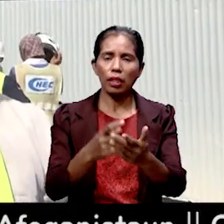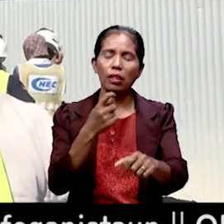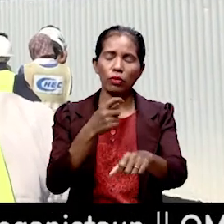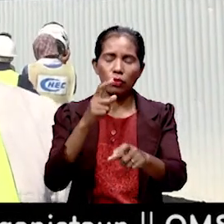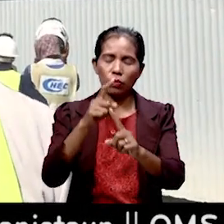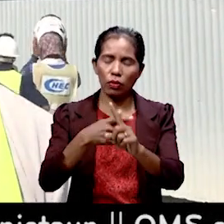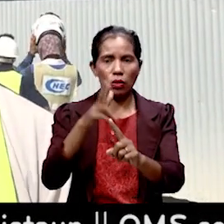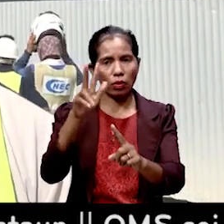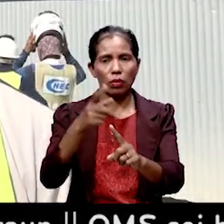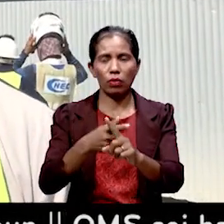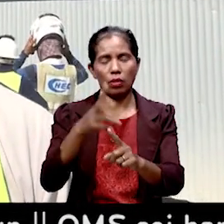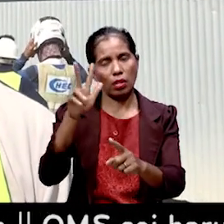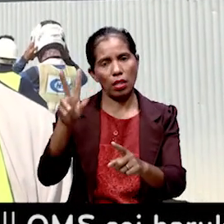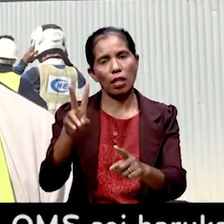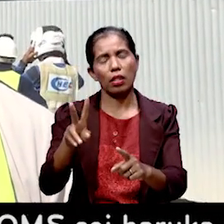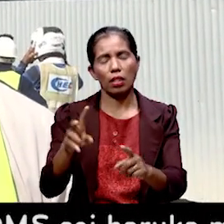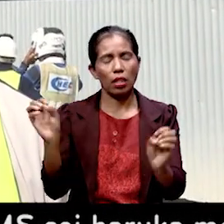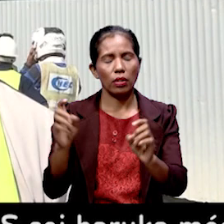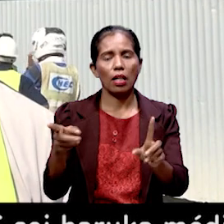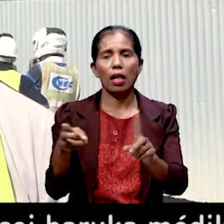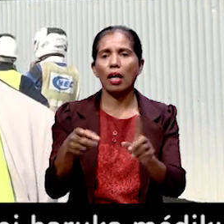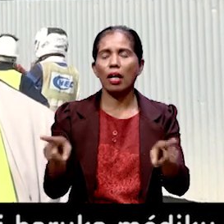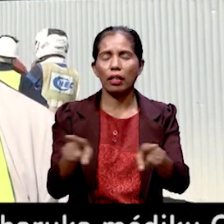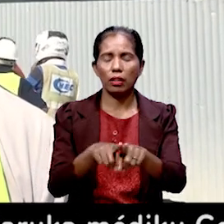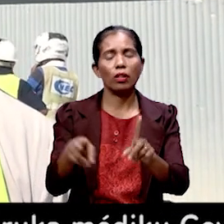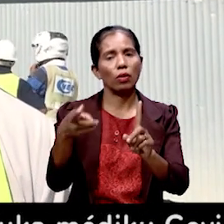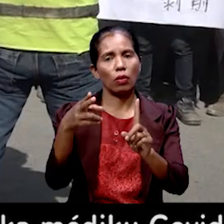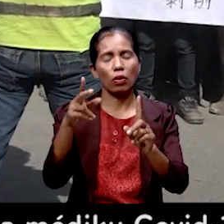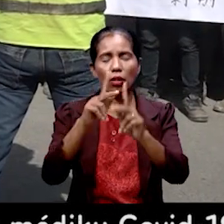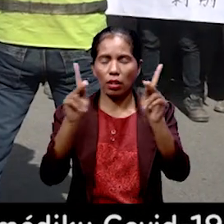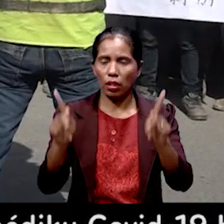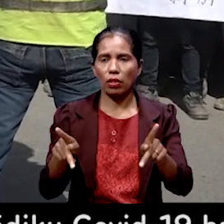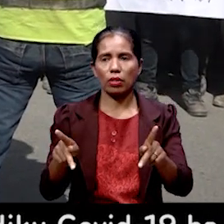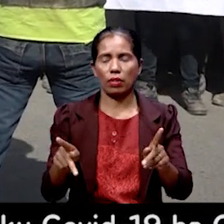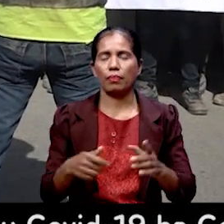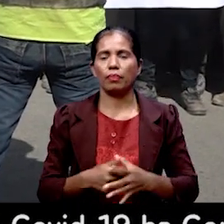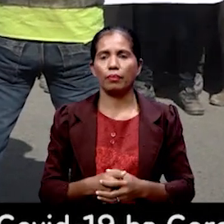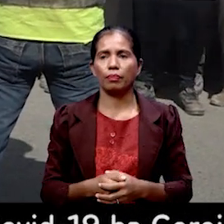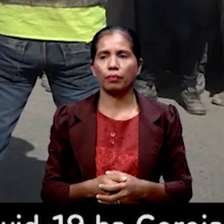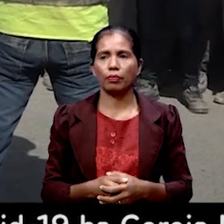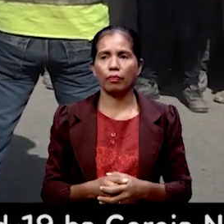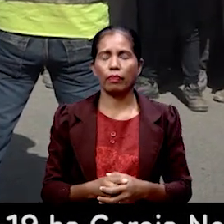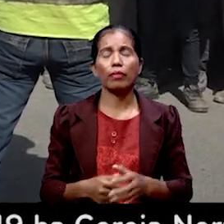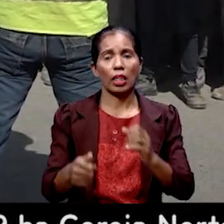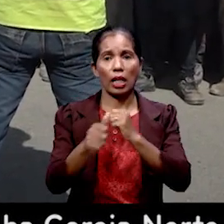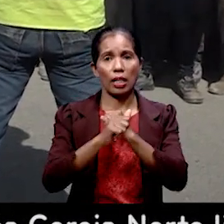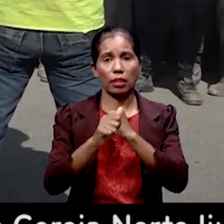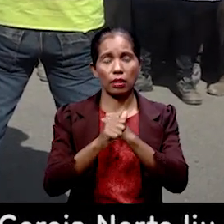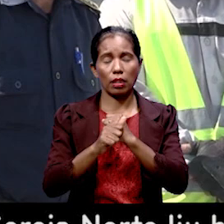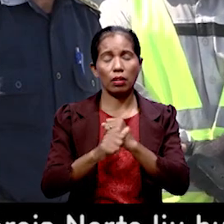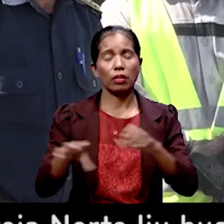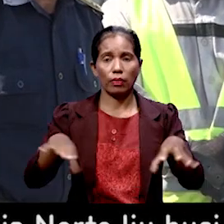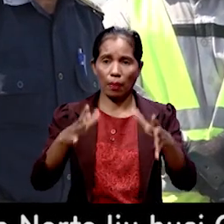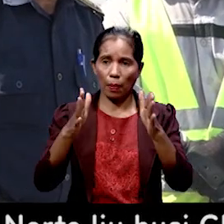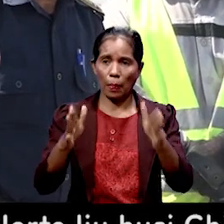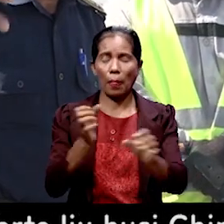hanesang ho loza sirare o hotel sirne nia hanesang temporary Asaun nebe trabalhador sirhalo